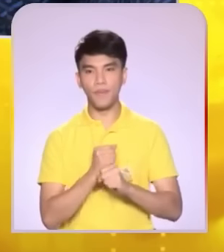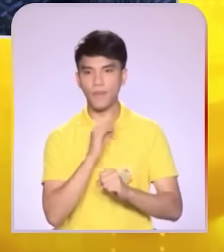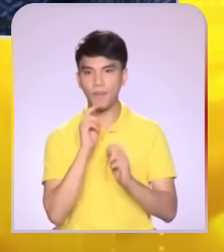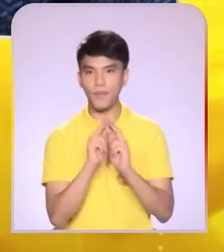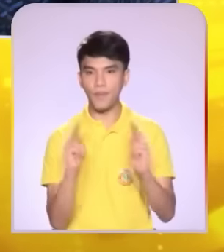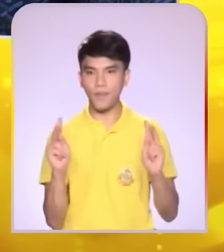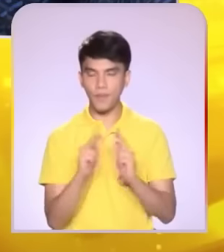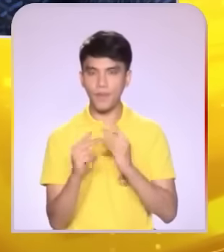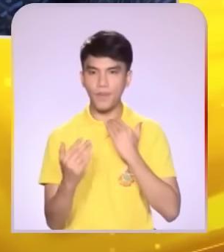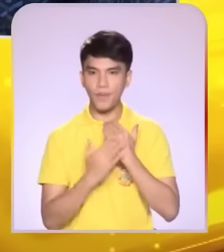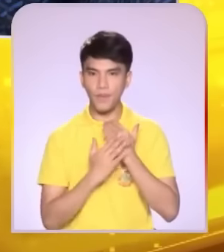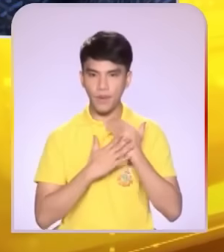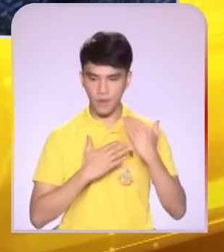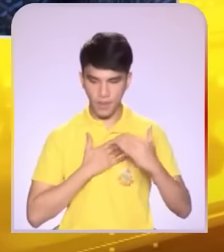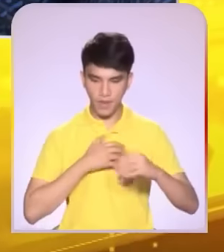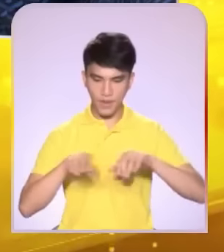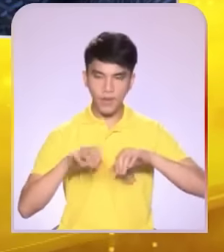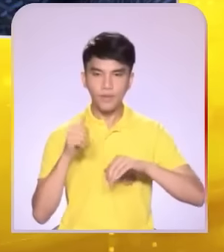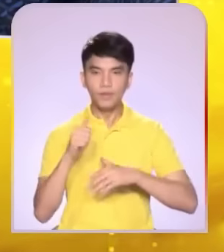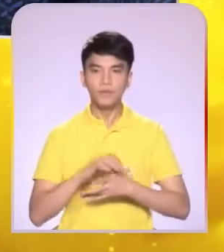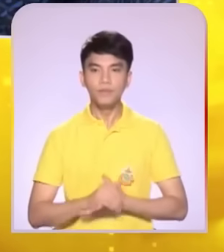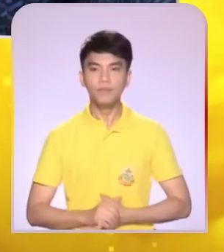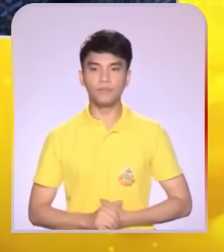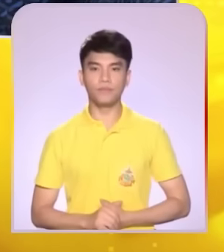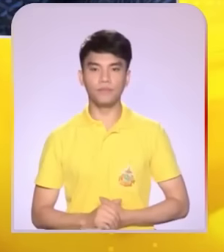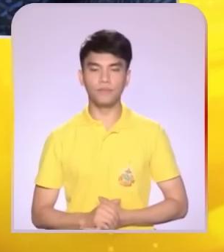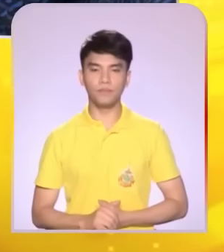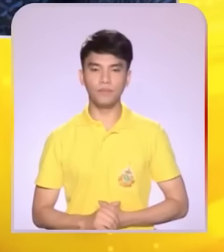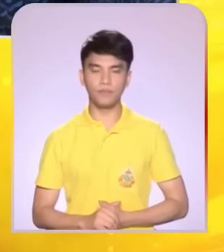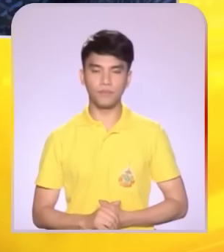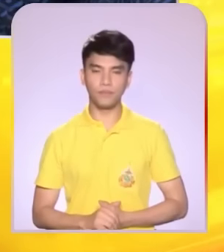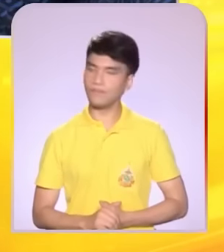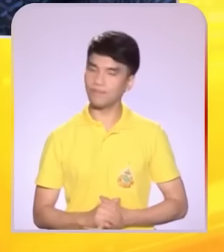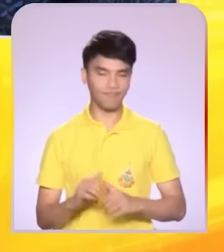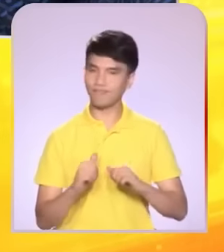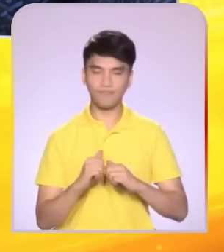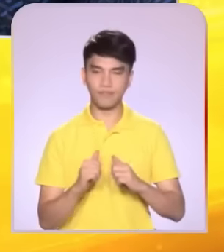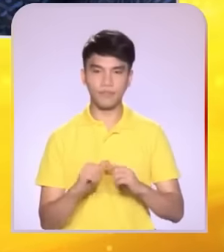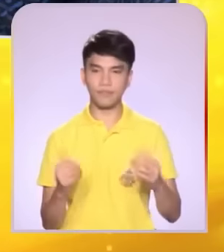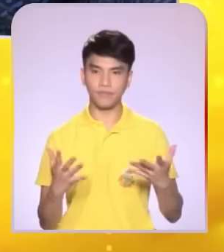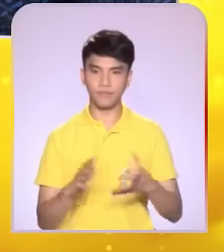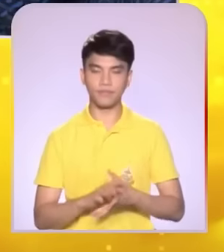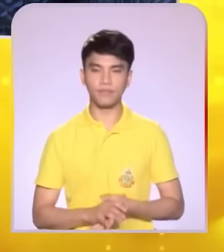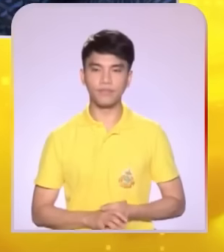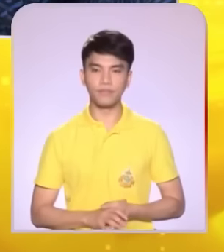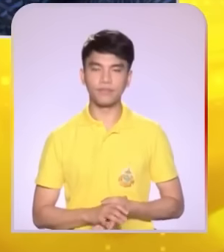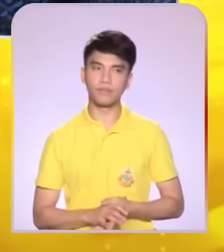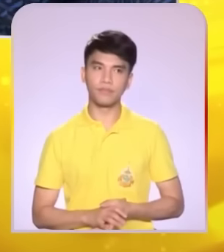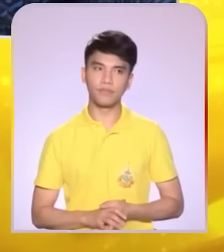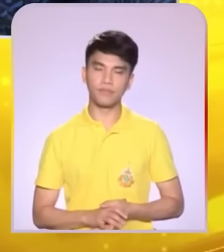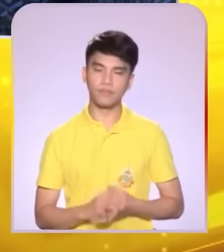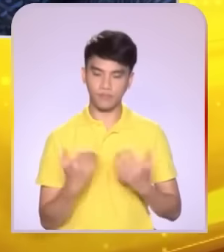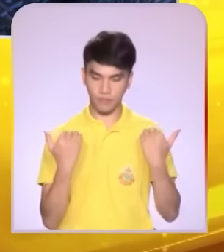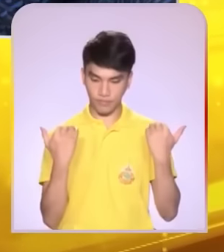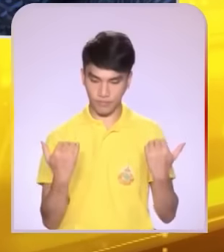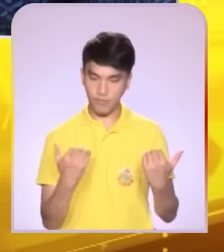เรียกบอกเดี๋ยวพี่จัดการให ้ครับ เออคือไม่มีอะไรหรอก คุณผู้ชมครับ